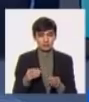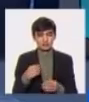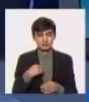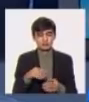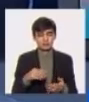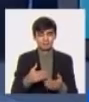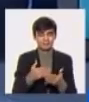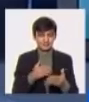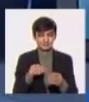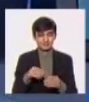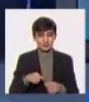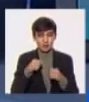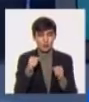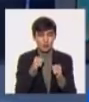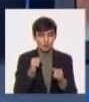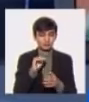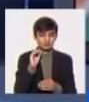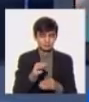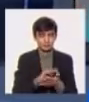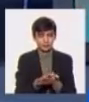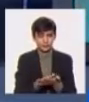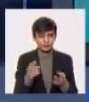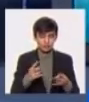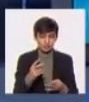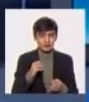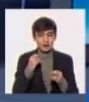обрабатывать их перед тем, как поставить в холодильник? Ответы на эти